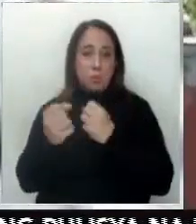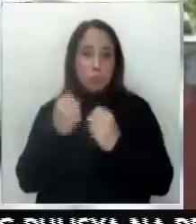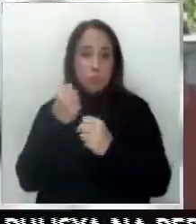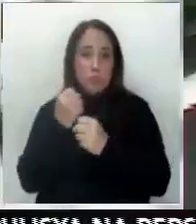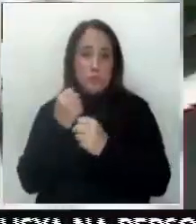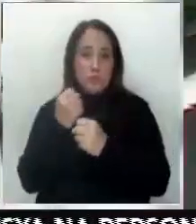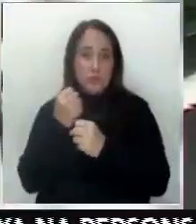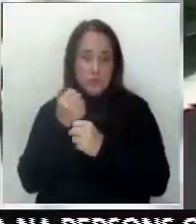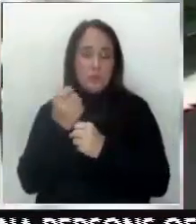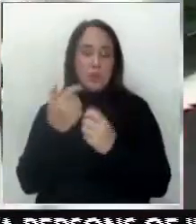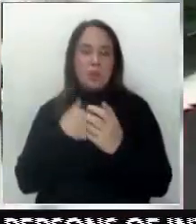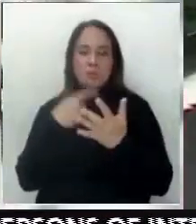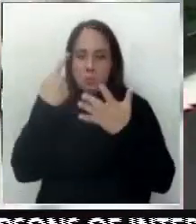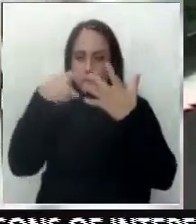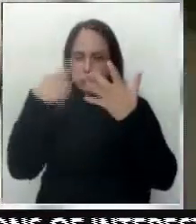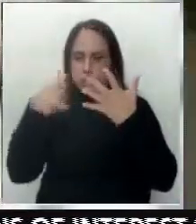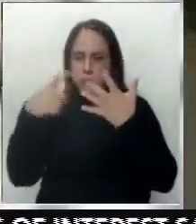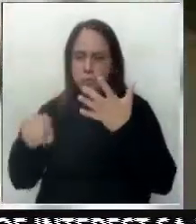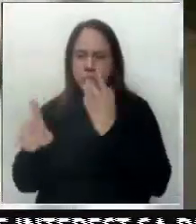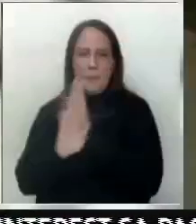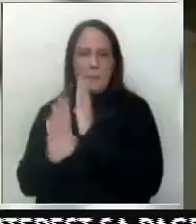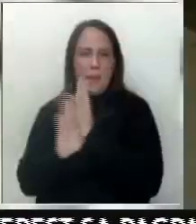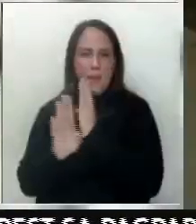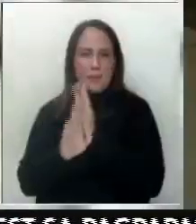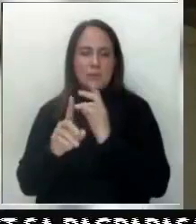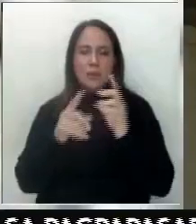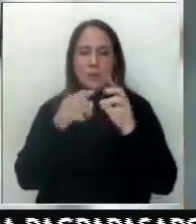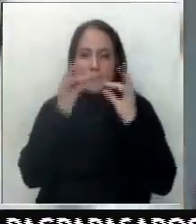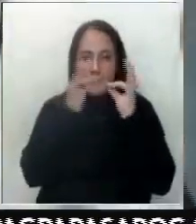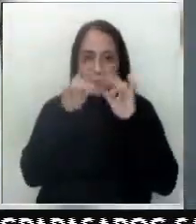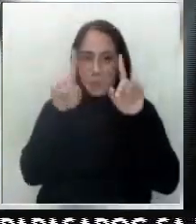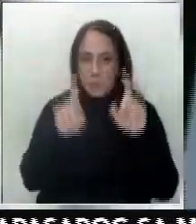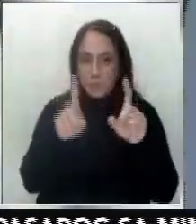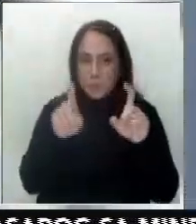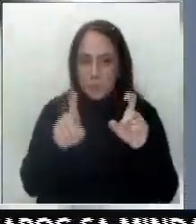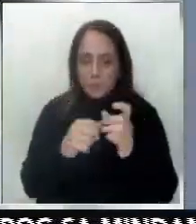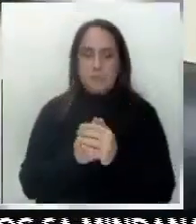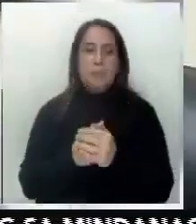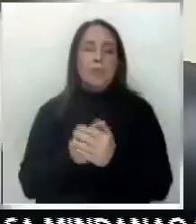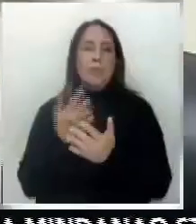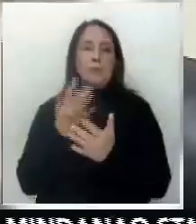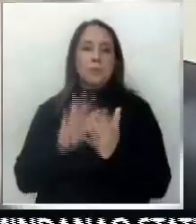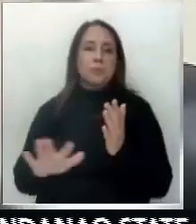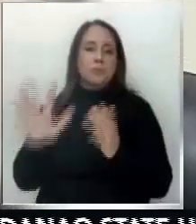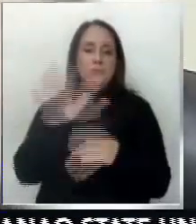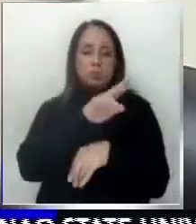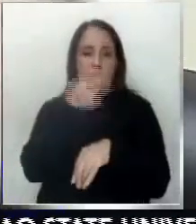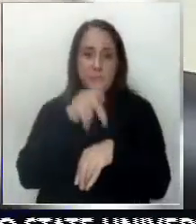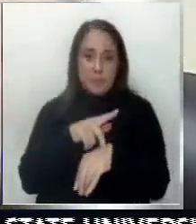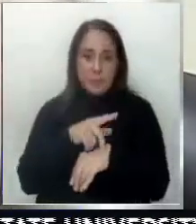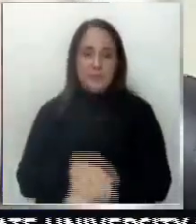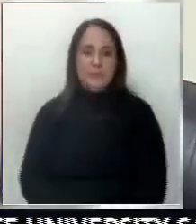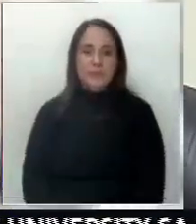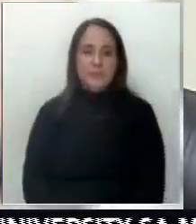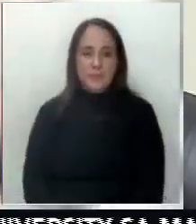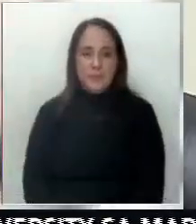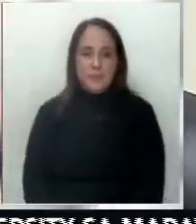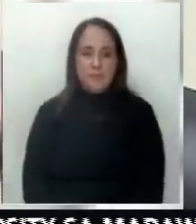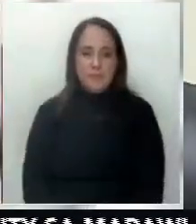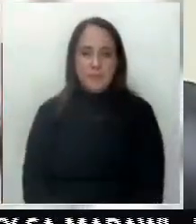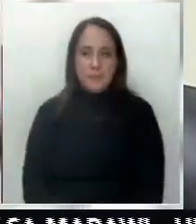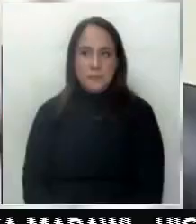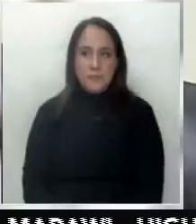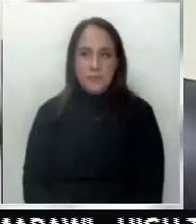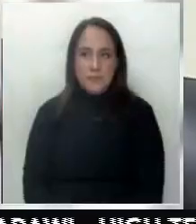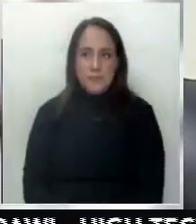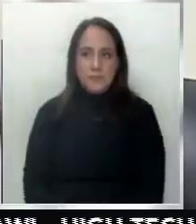at roadworthiness inspection ng ahensya sa iba't ibang bus terminals sa buong bansa. Para sa GMA Integrated News, Chino